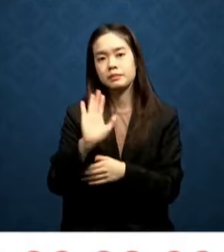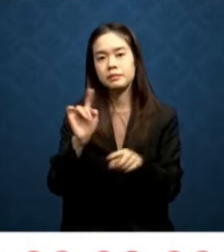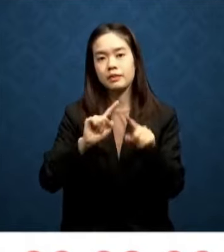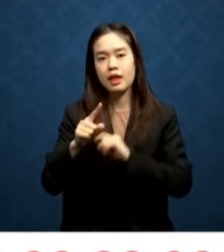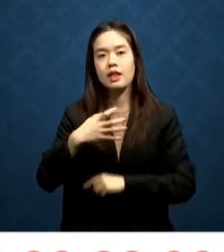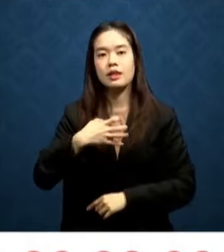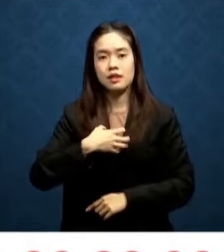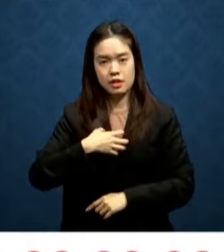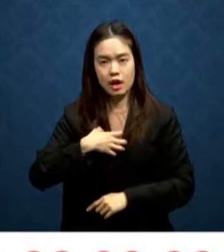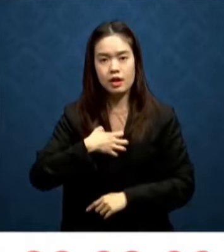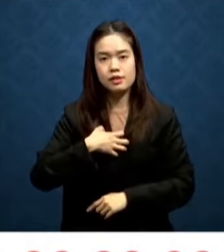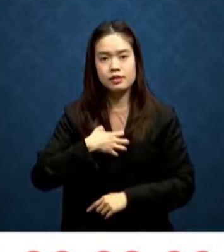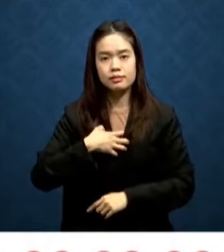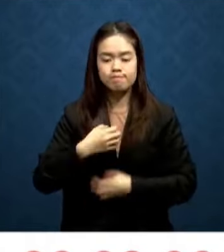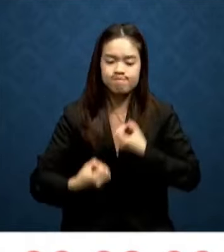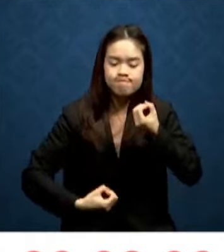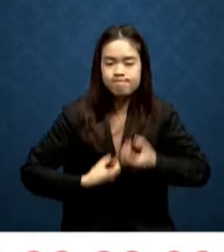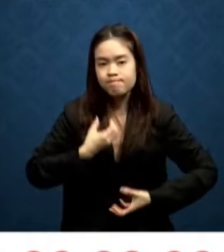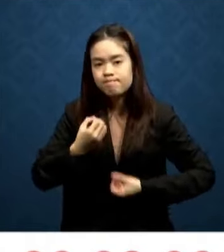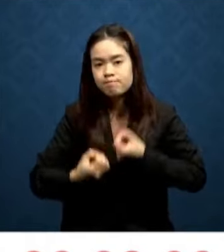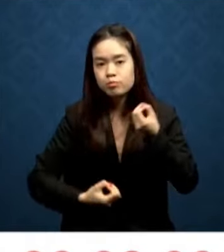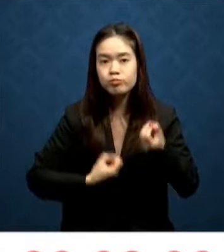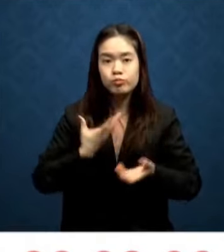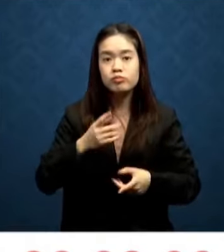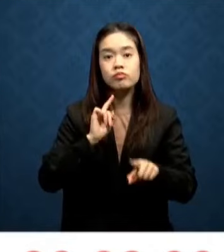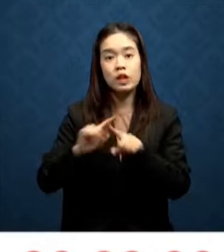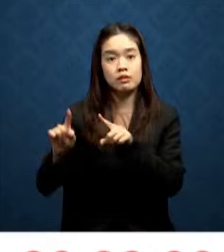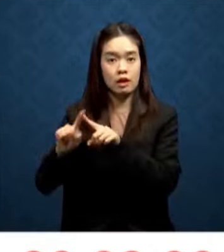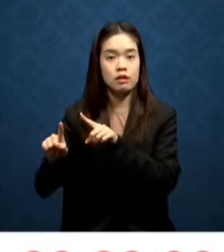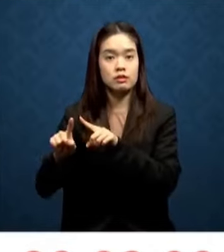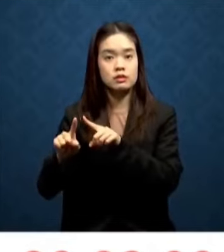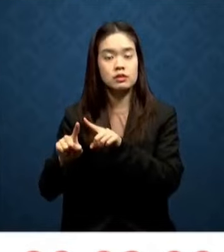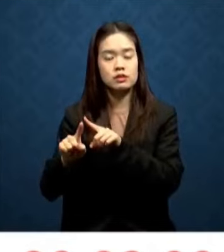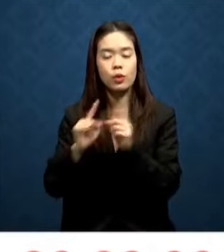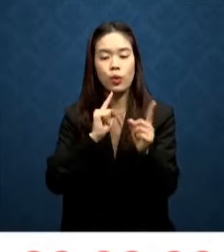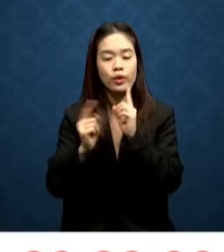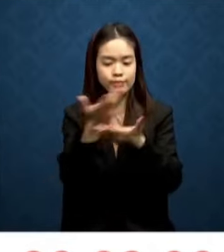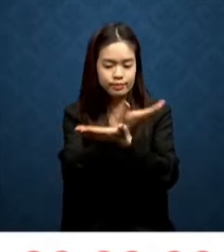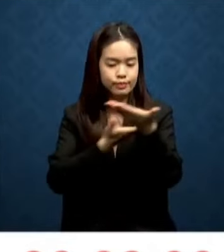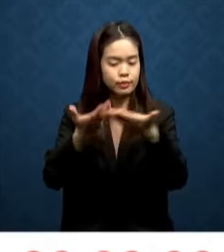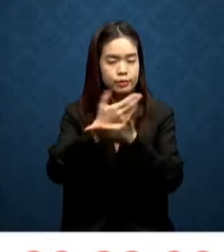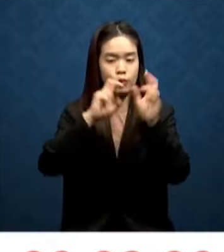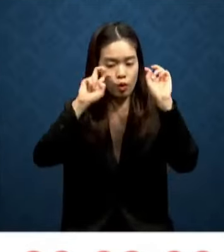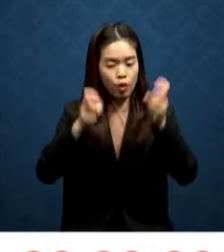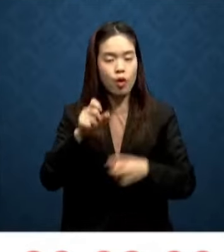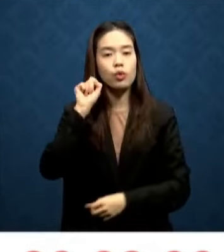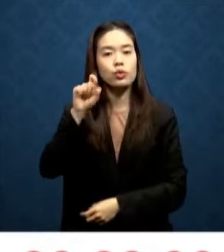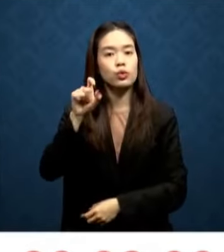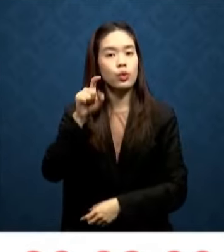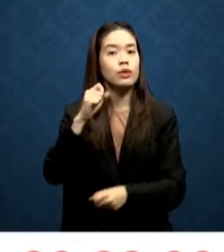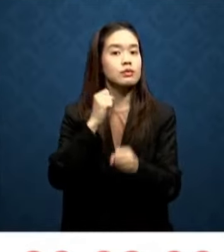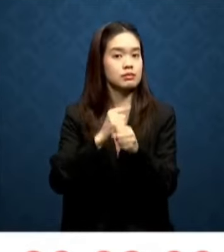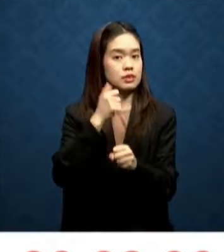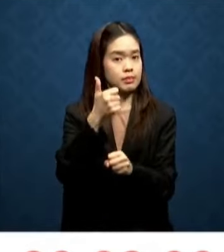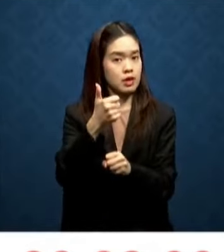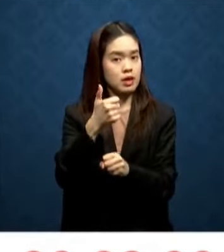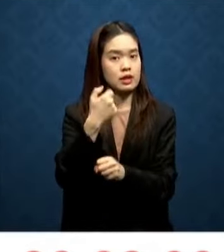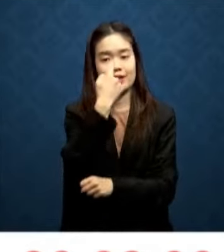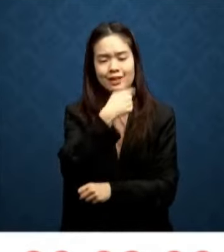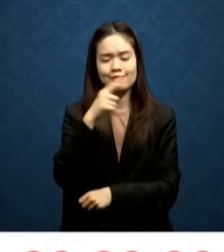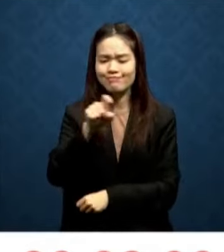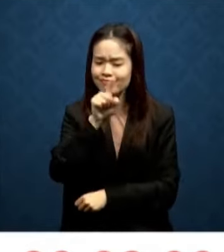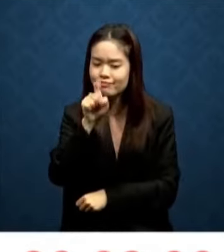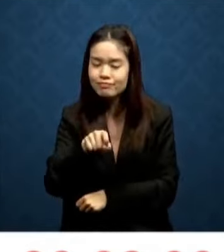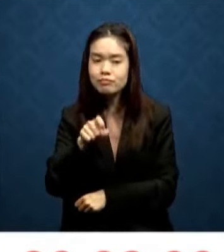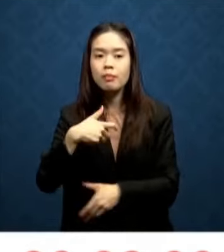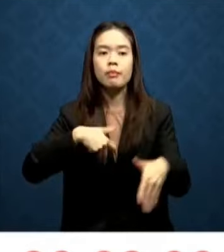องเปิดพื้นที่เปิดประเด็นเปิดให้พื้นที่นี้นะฮะสามารถพิจารณาประเด็นที่เป็นเรื่องด่วนโดยเฉพาะเรื่องที่อยู่ในความสงสัยความเครือบแค